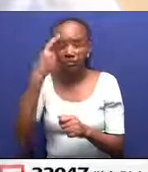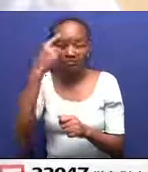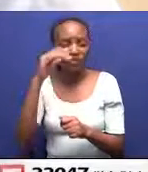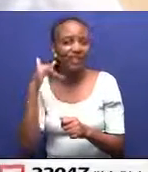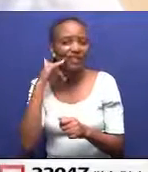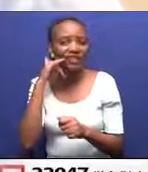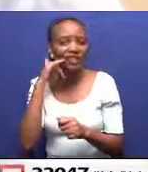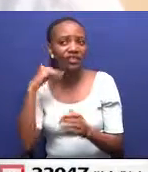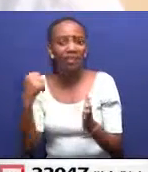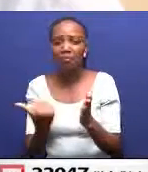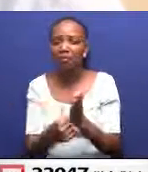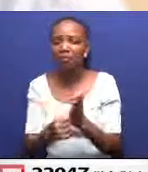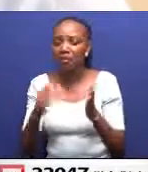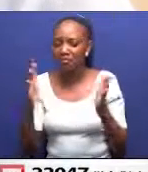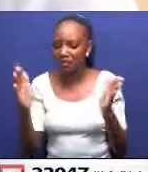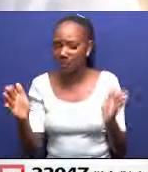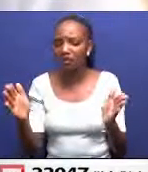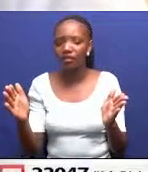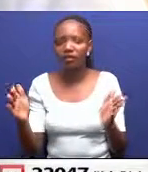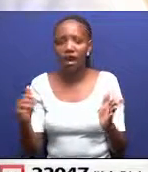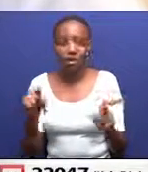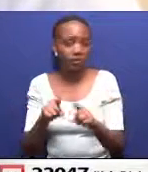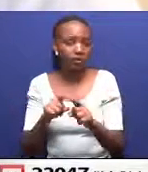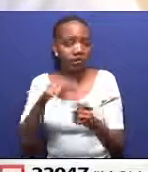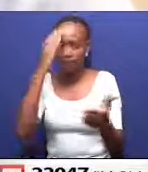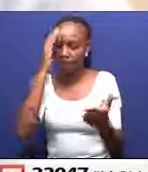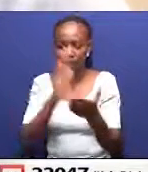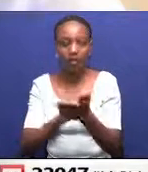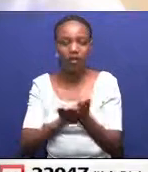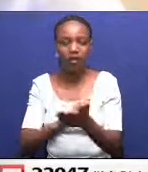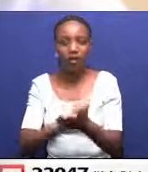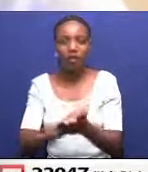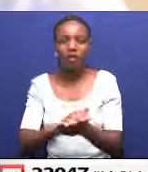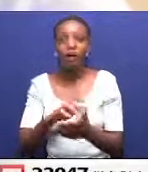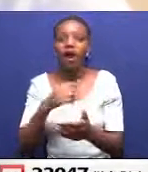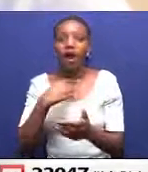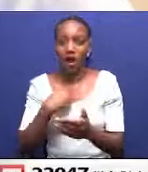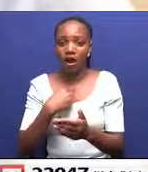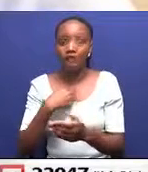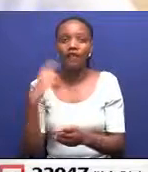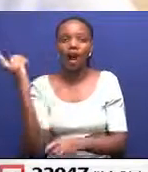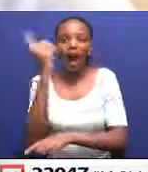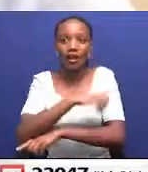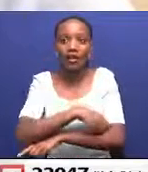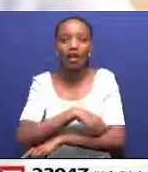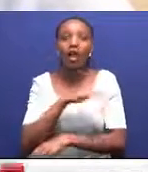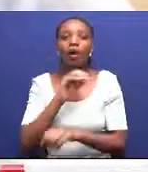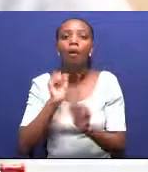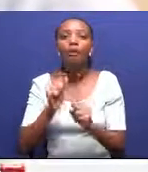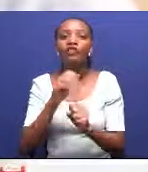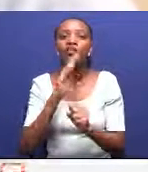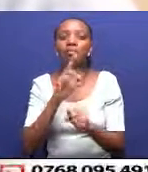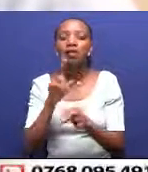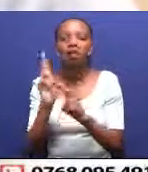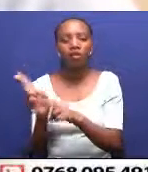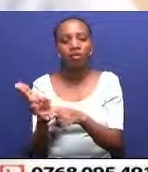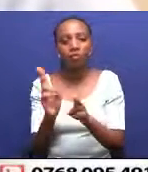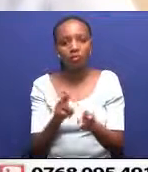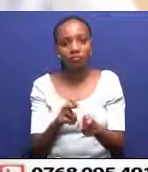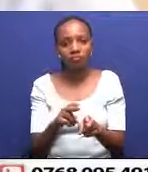ni mtihani kuupata, na anaamini kuwa ipo siku atarudi kuwa katika hali yake ya kawaida na